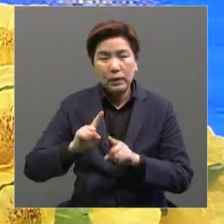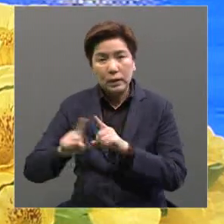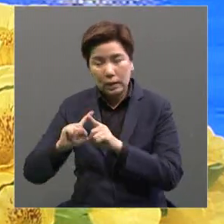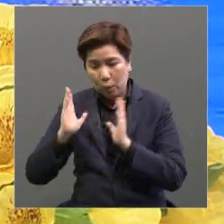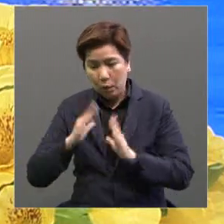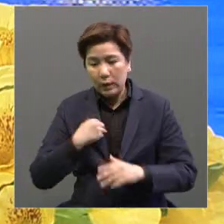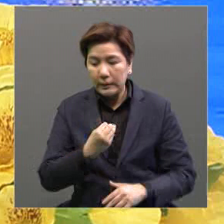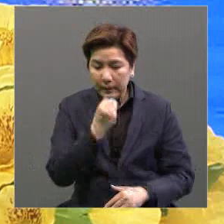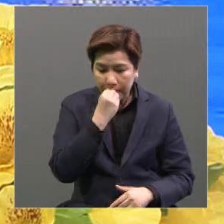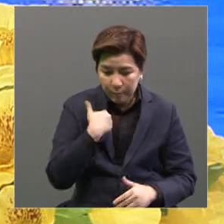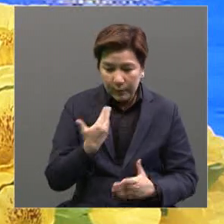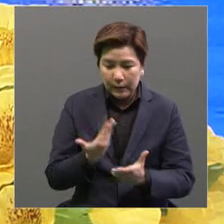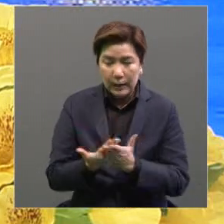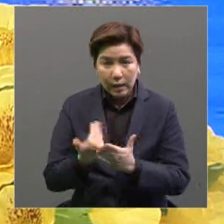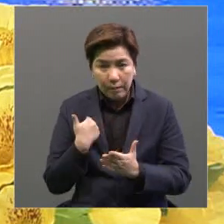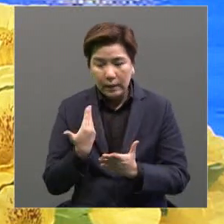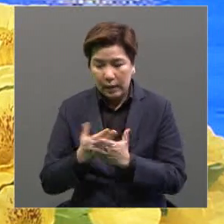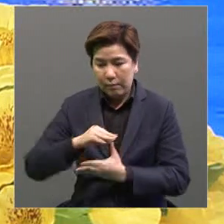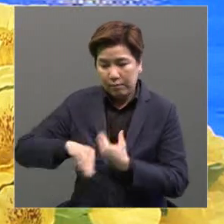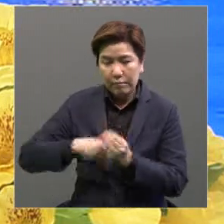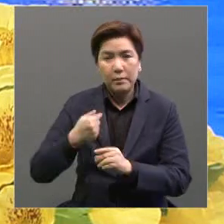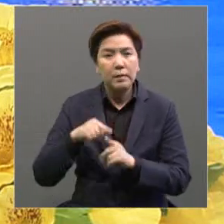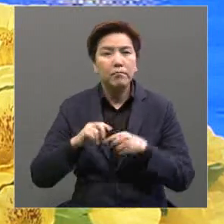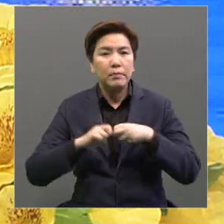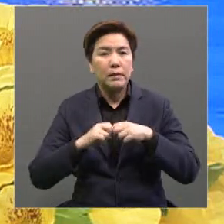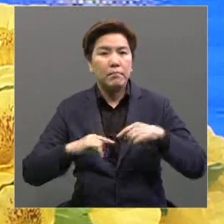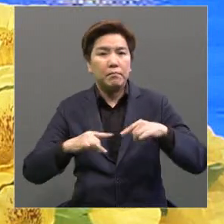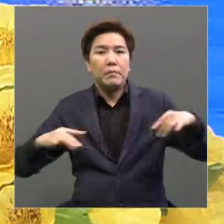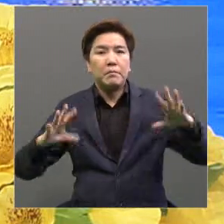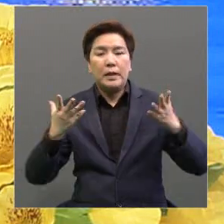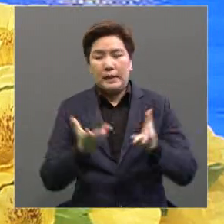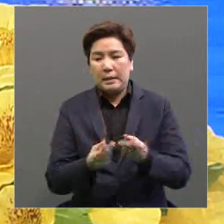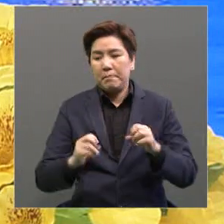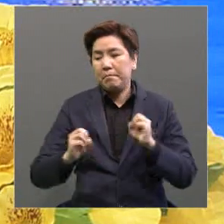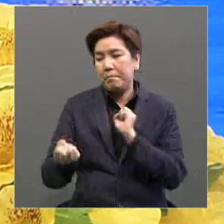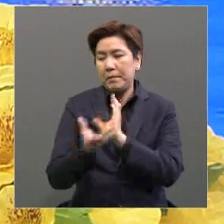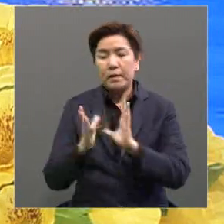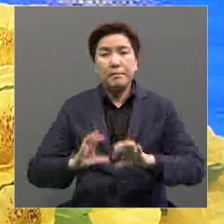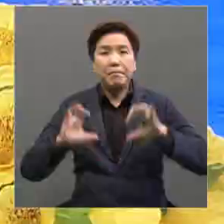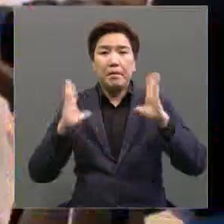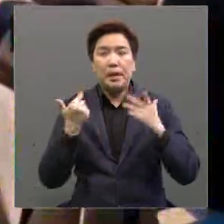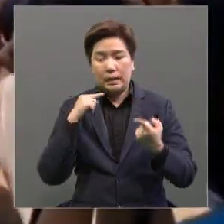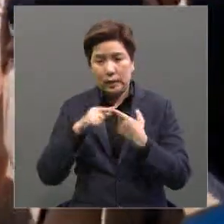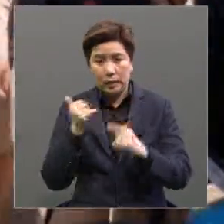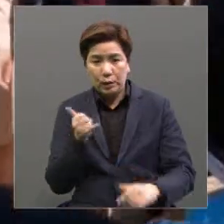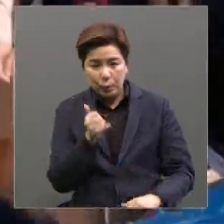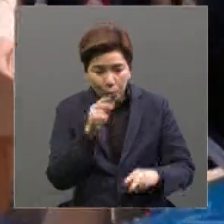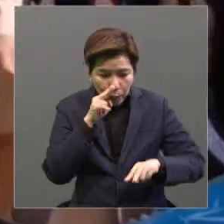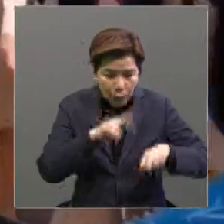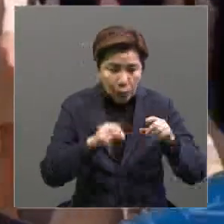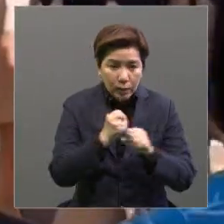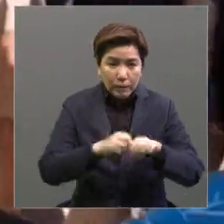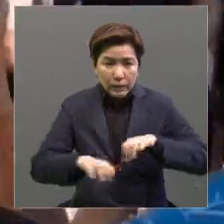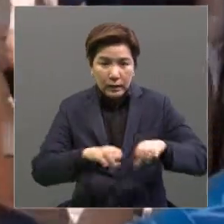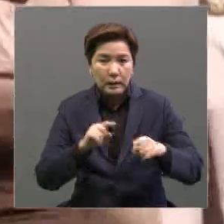าวกินมีงานทำมีเงินใช้และไม่มีปัญหาความขัดแย้งเรื่องที่ดินกับทางภาครัฐค่ะในการลงพื้นที่ตรวจติดตาม